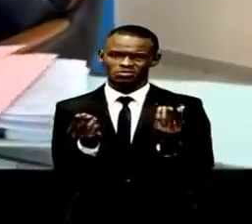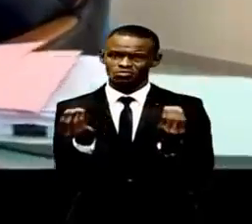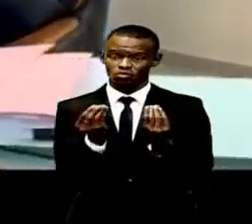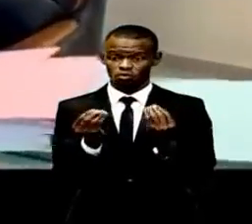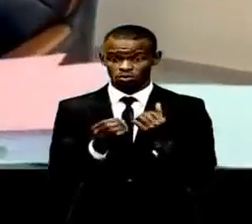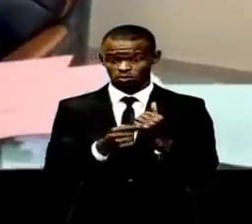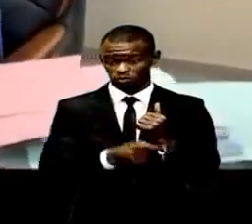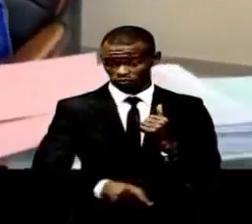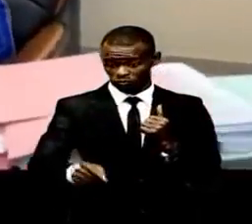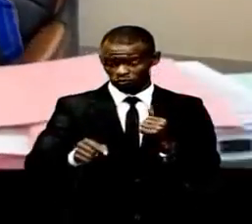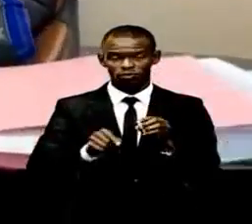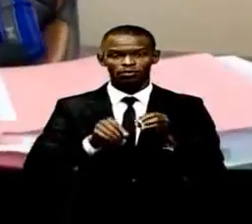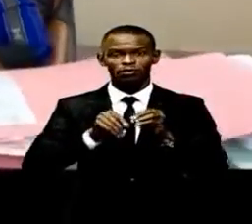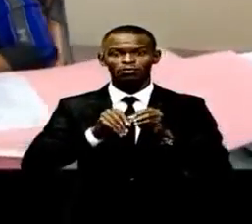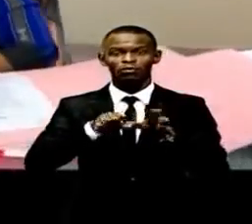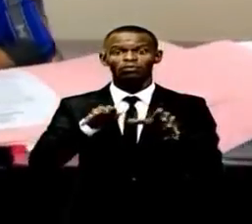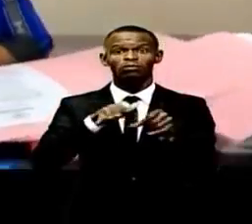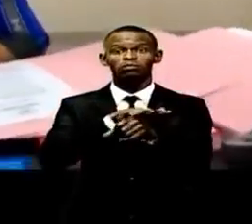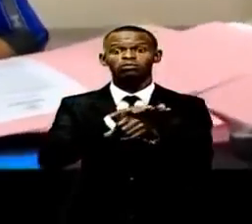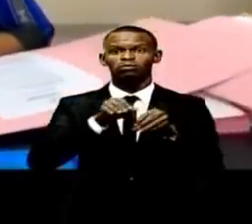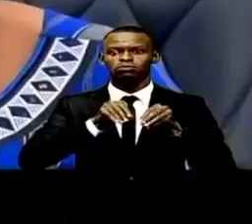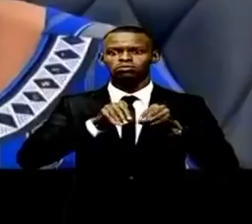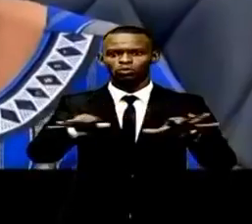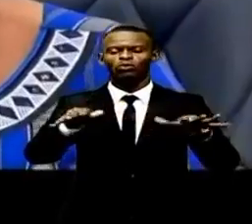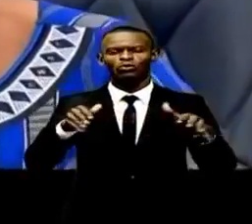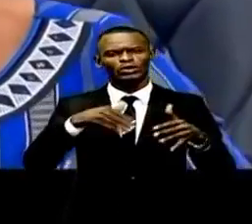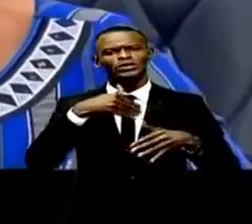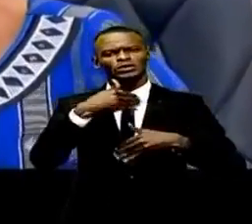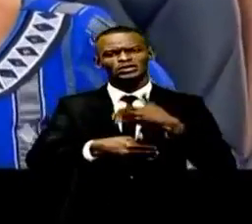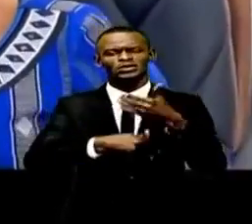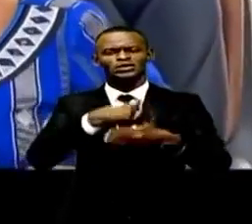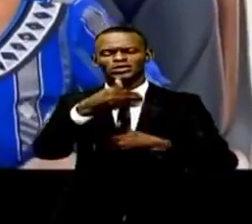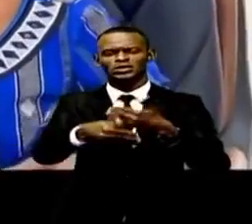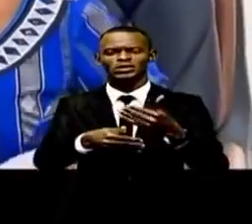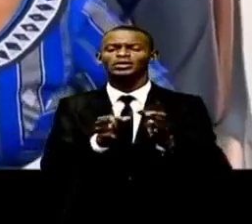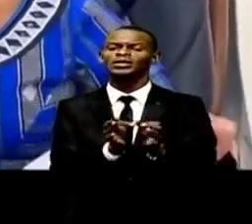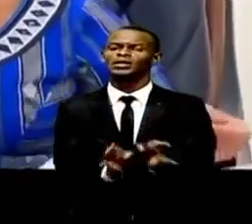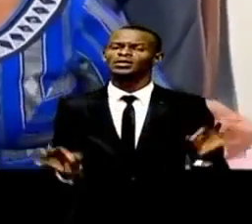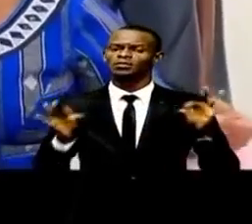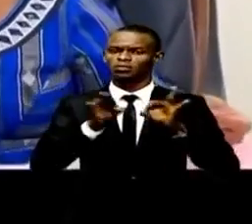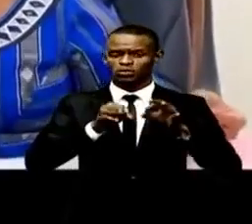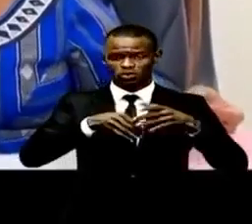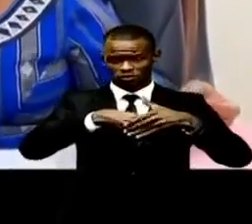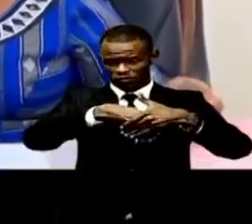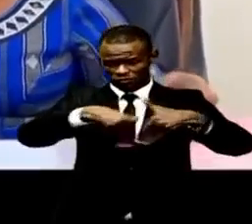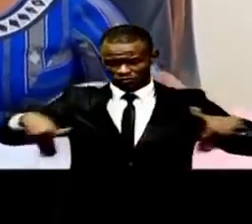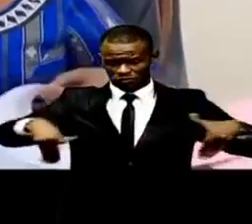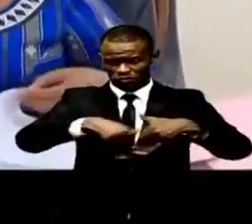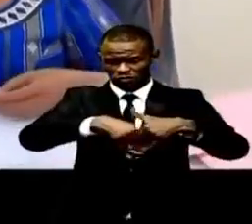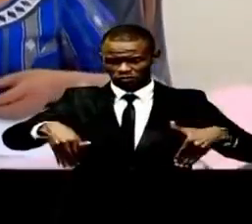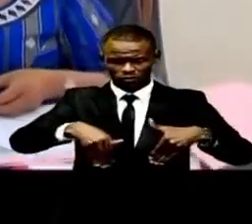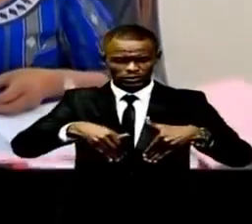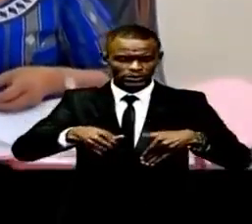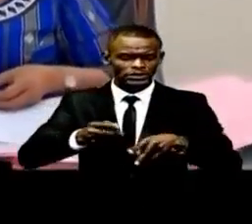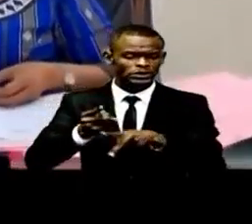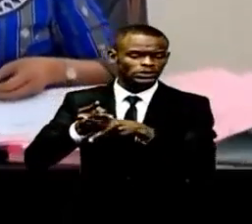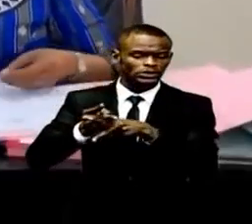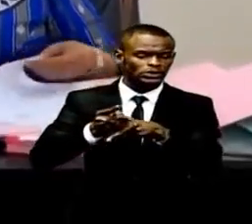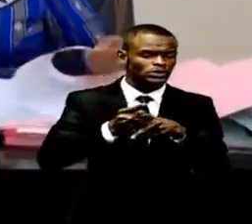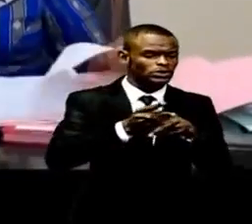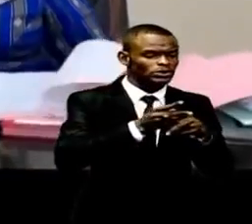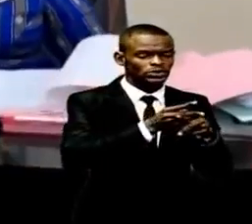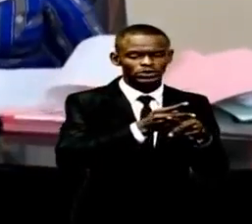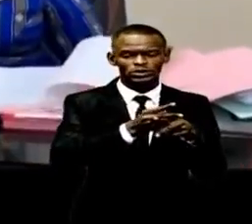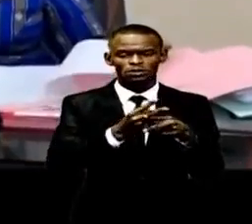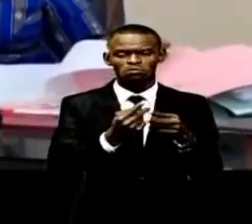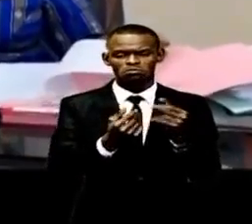démocratique du Congo. Le renforcement du dispositif de contrôle sanitaire à nos frontières, la surveillance génomique pour